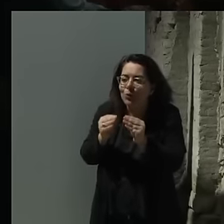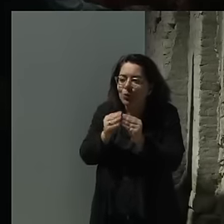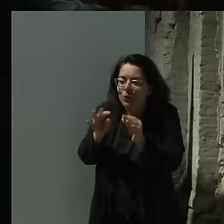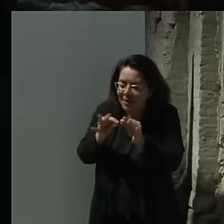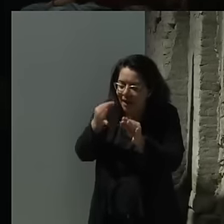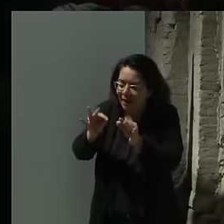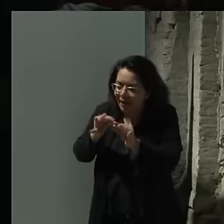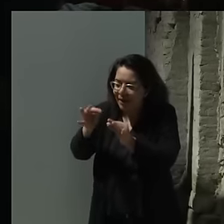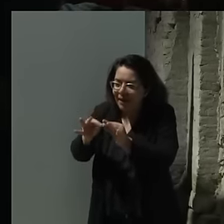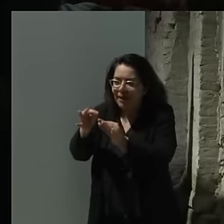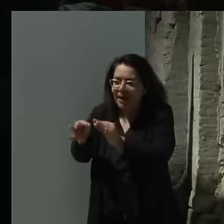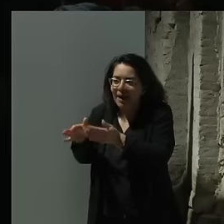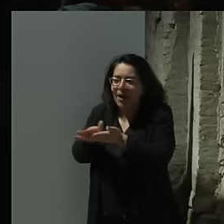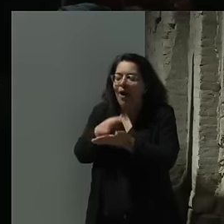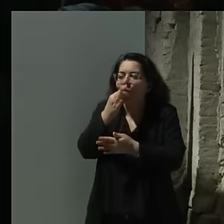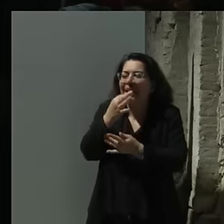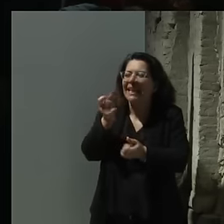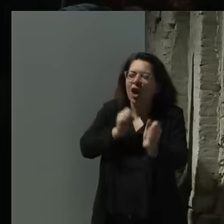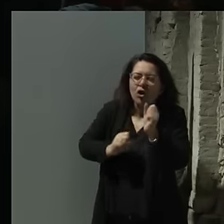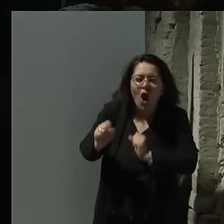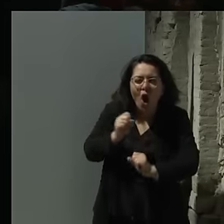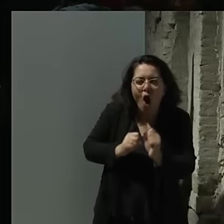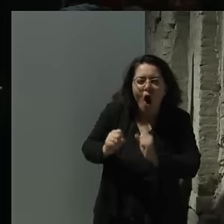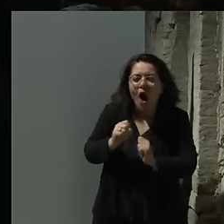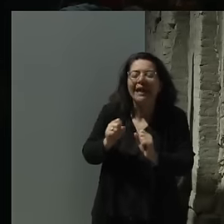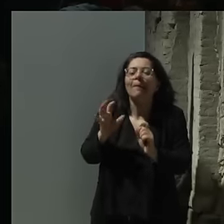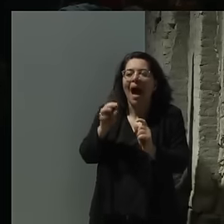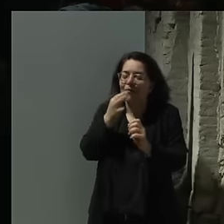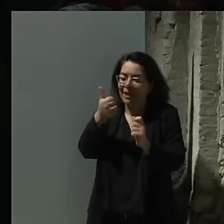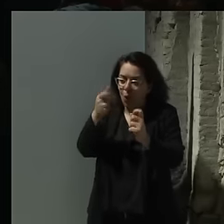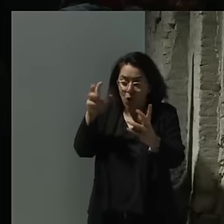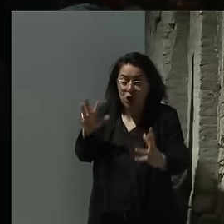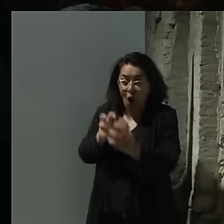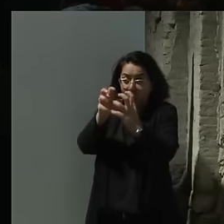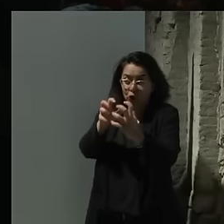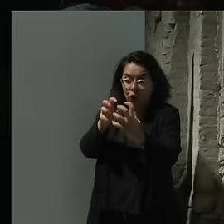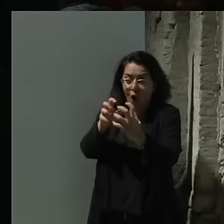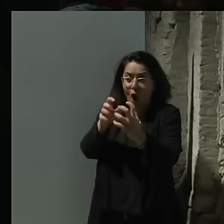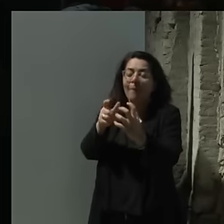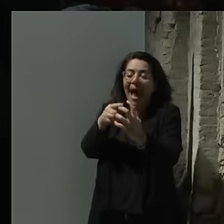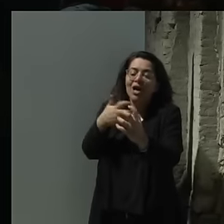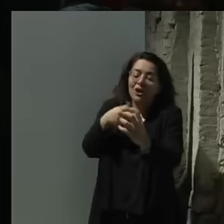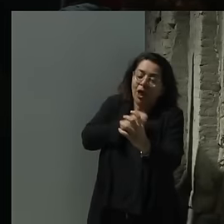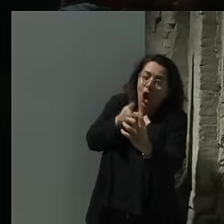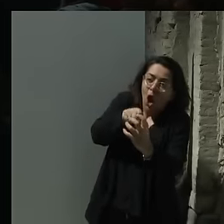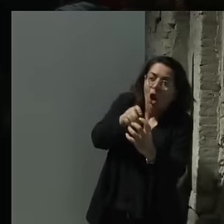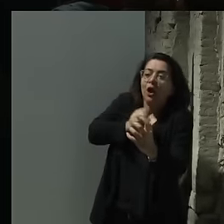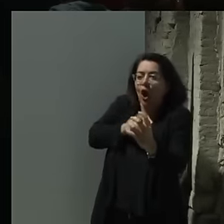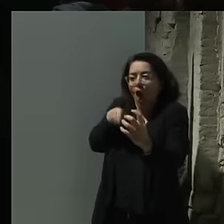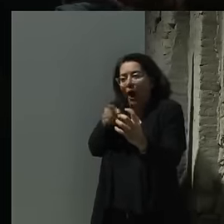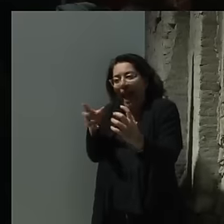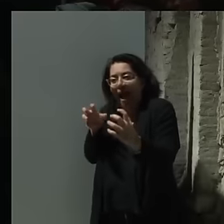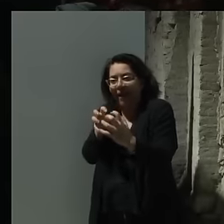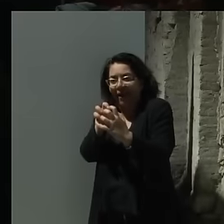si fa carico di tutti i dolori che ci stanno in un conflitto. Perché se noi pensiamo alla giustizia nel modo normale in cui